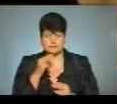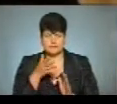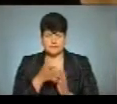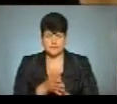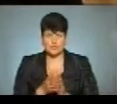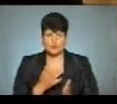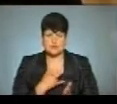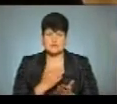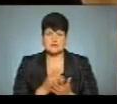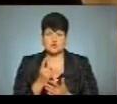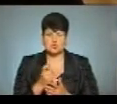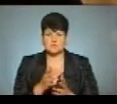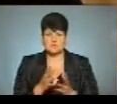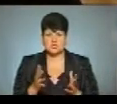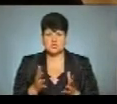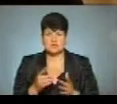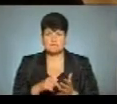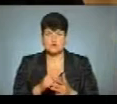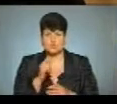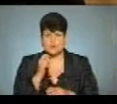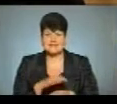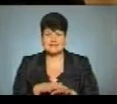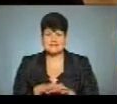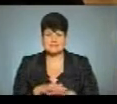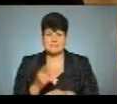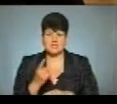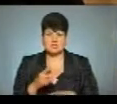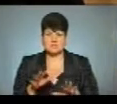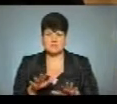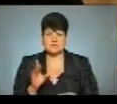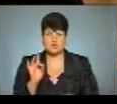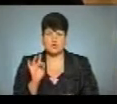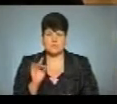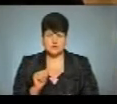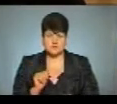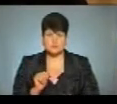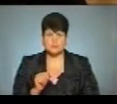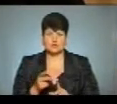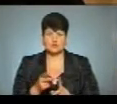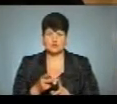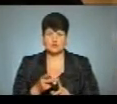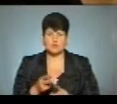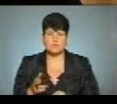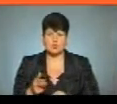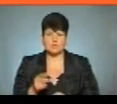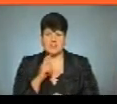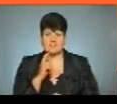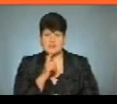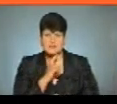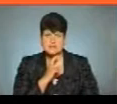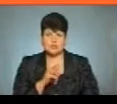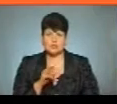у нас є 100 найбільших міст України, так, це за населенням. Наразі перше місце – це місто Дрогобич. Потім Маріуполь та Вінниця – це топ-3.